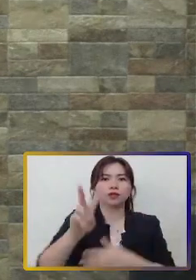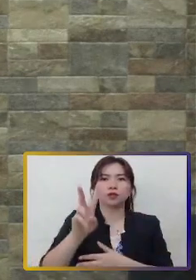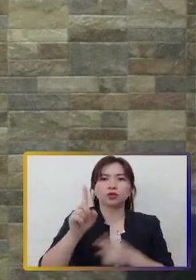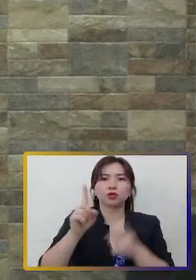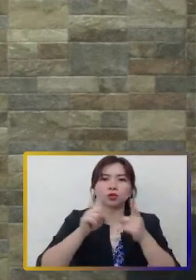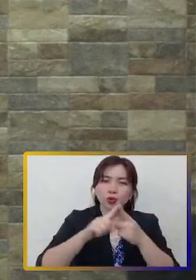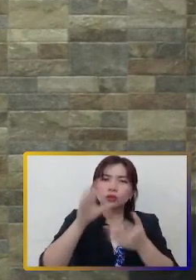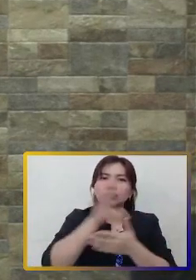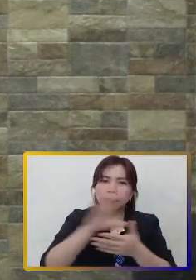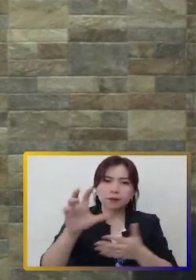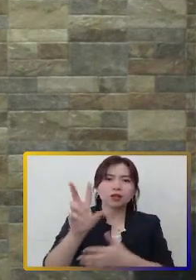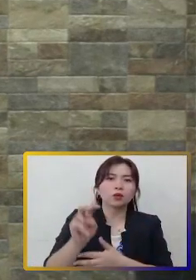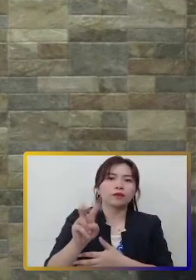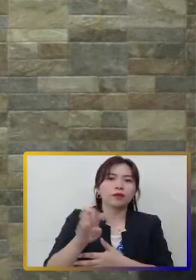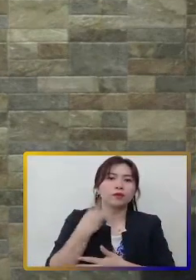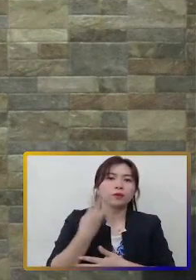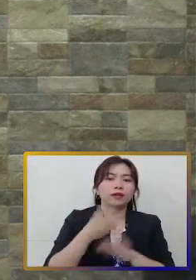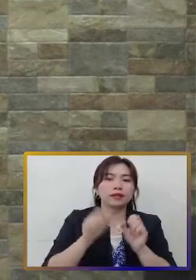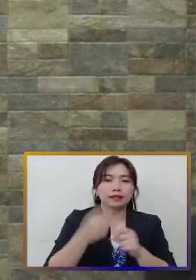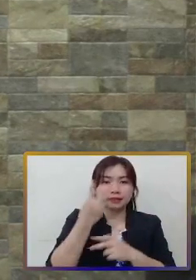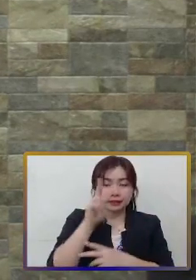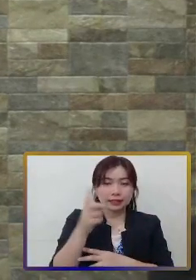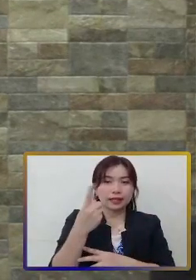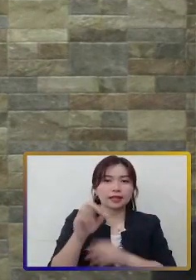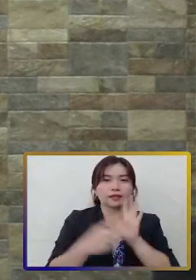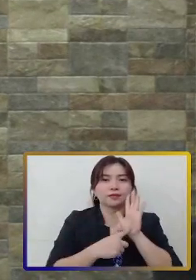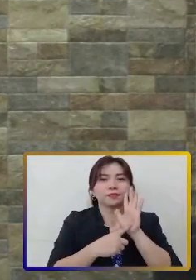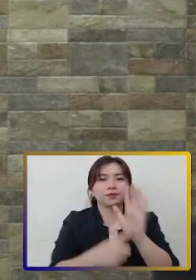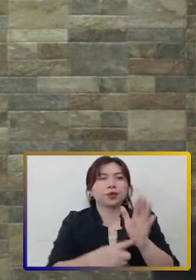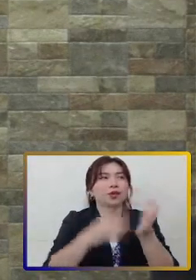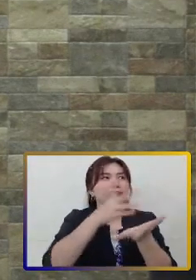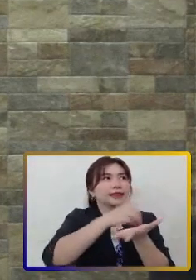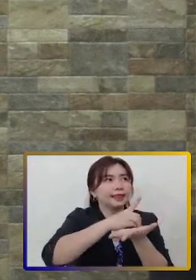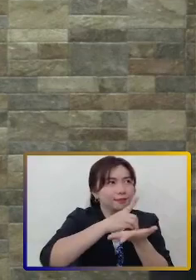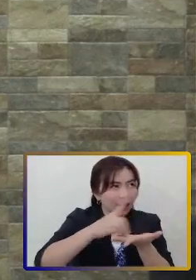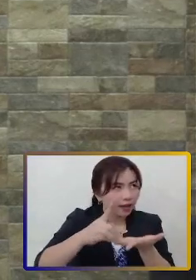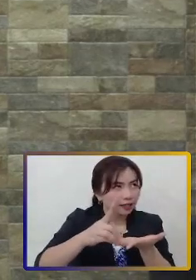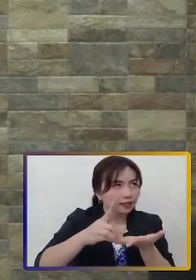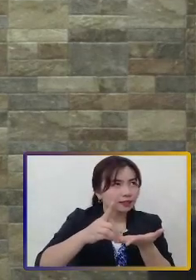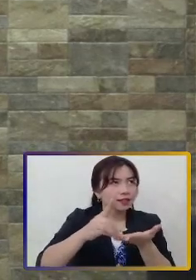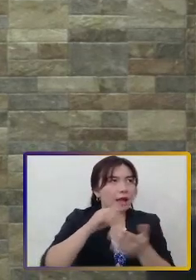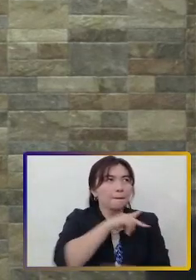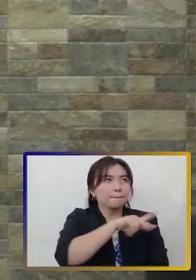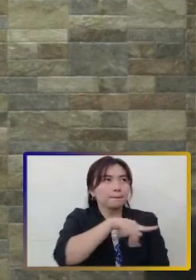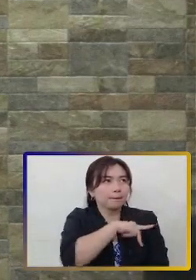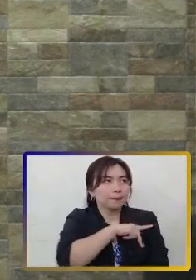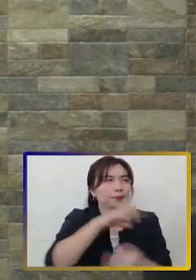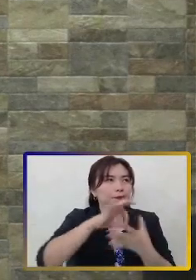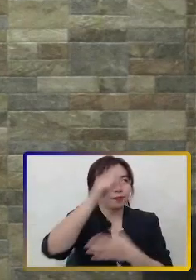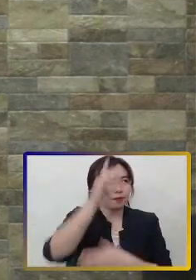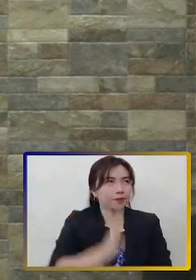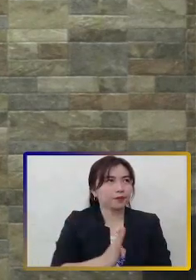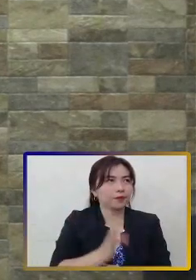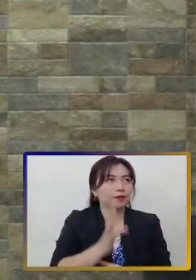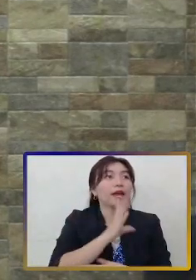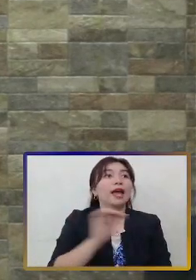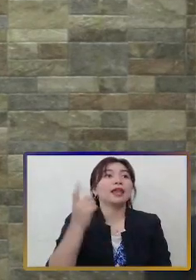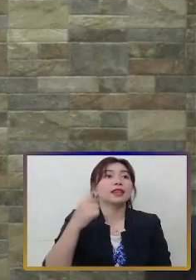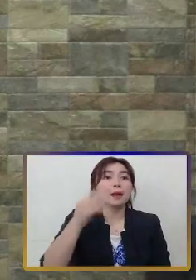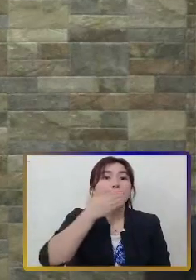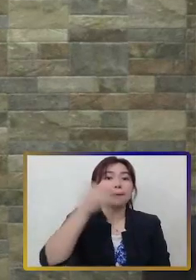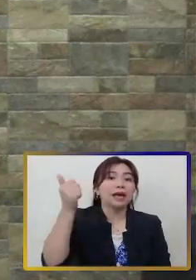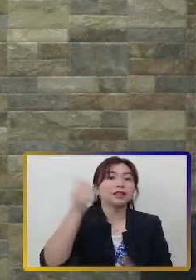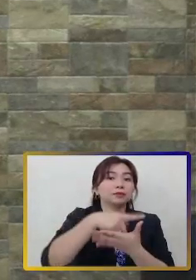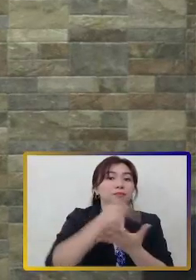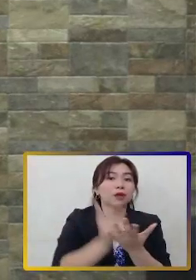yong manifestation ng divinity ng panginoong Hesukristo you see and also the best part of This book is